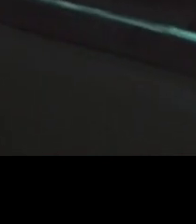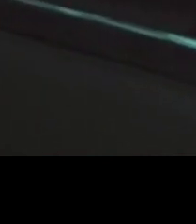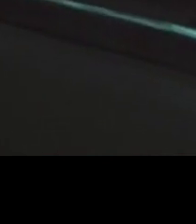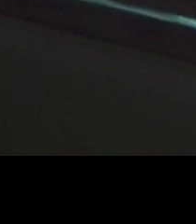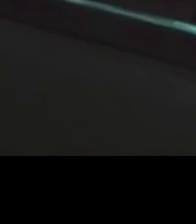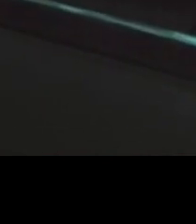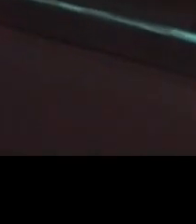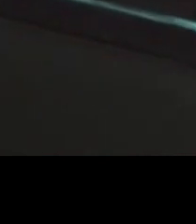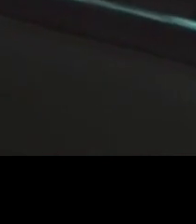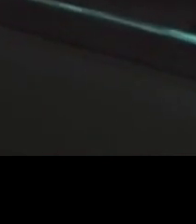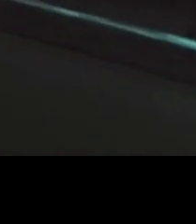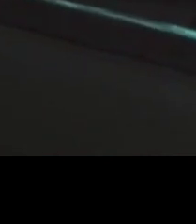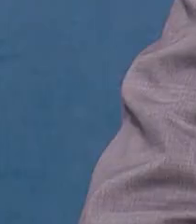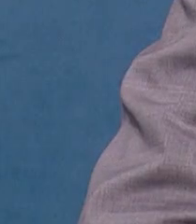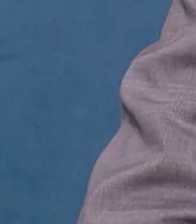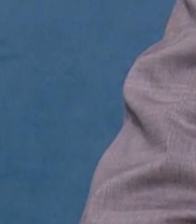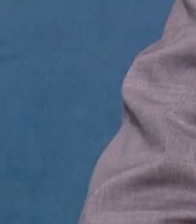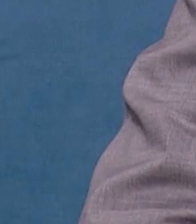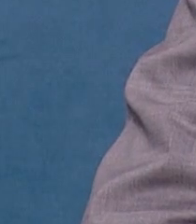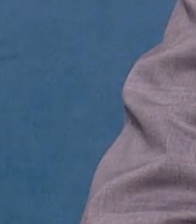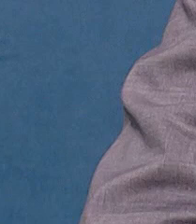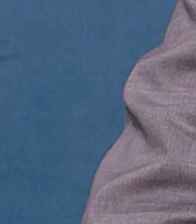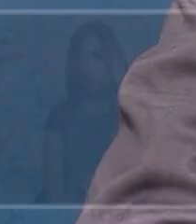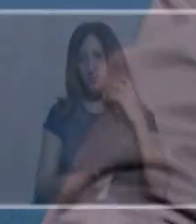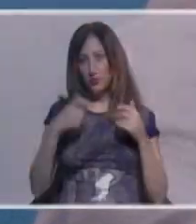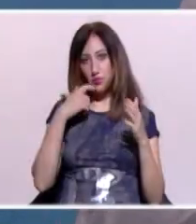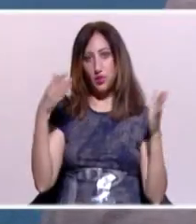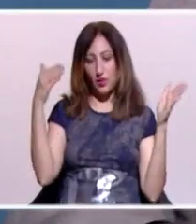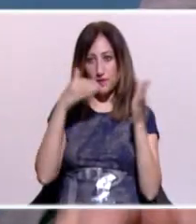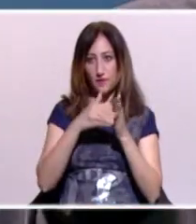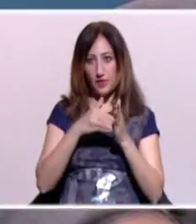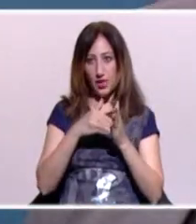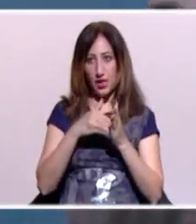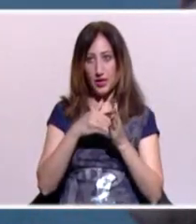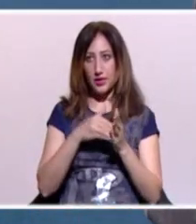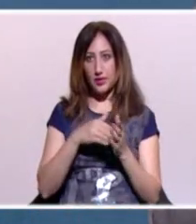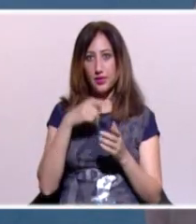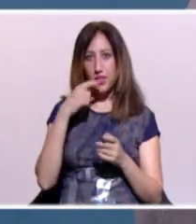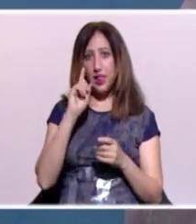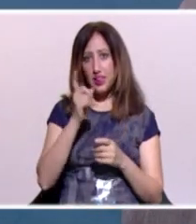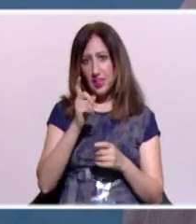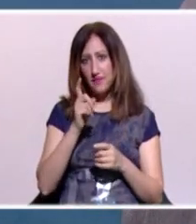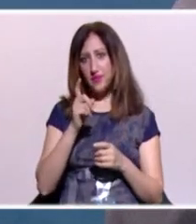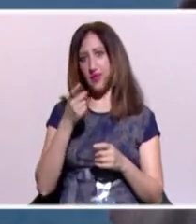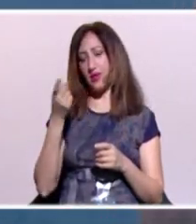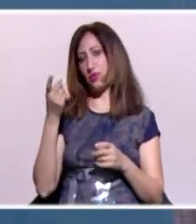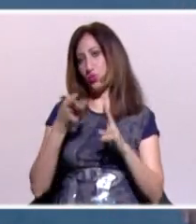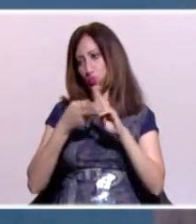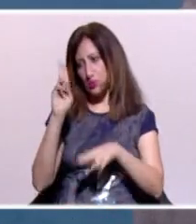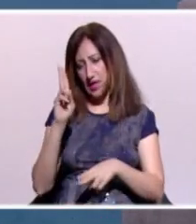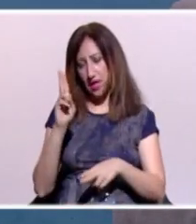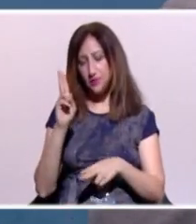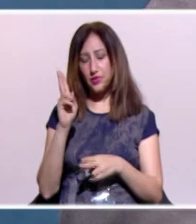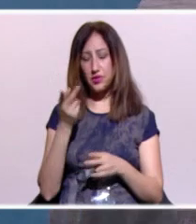شيخ؟ طب ازاي؟ بس في الاخر وفي الاول وفي الاخر، يعني بعد التكفير والهجرة هتلاقي التوقف والاستبيان،